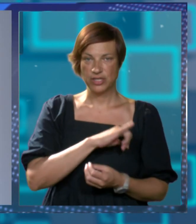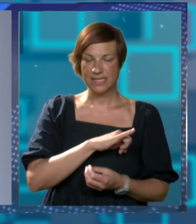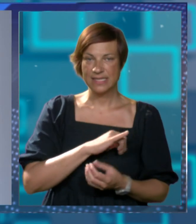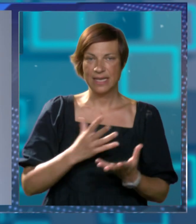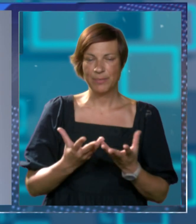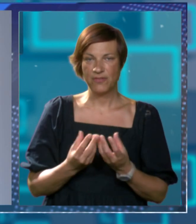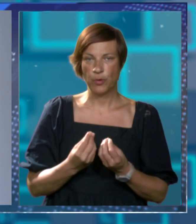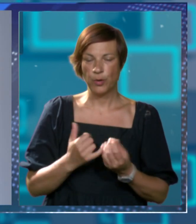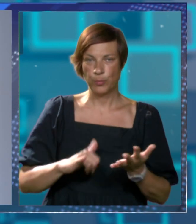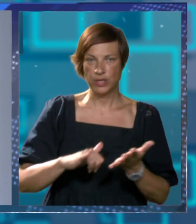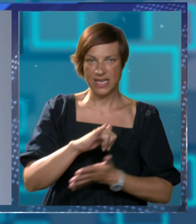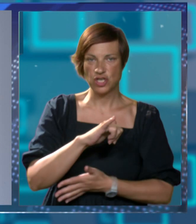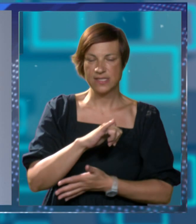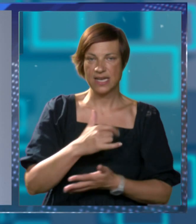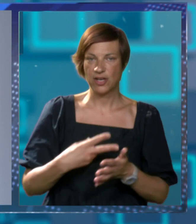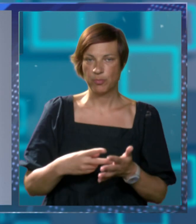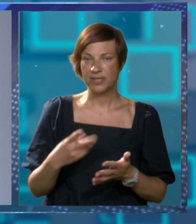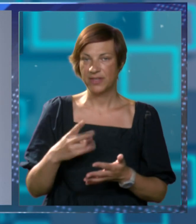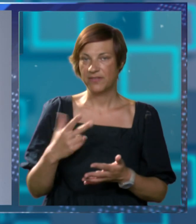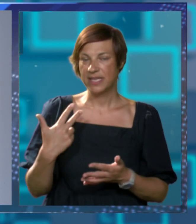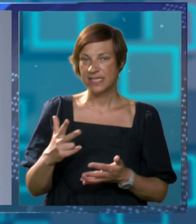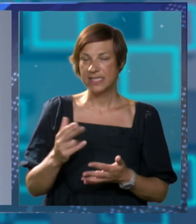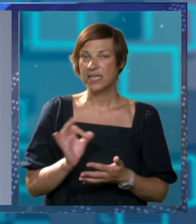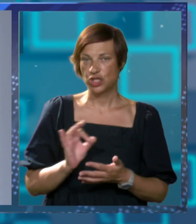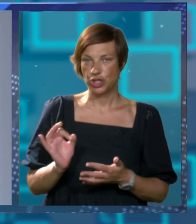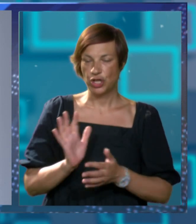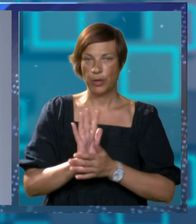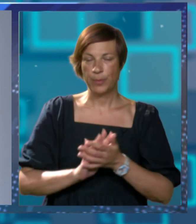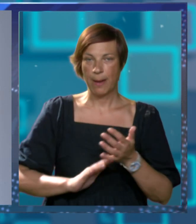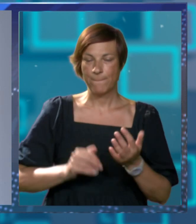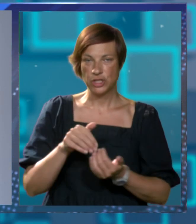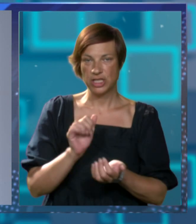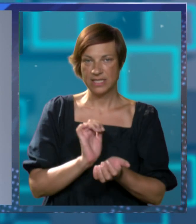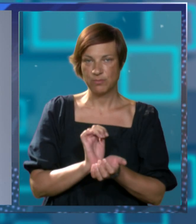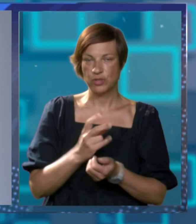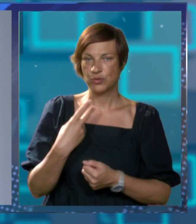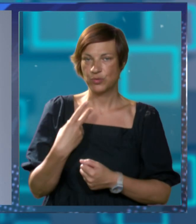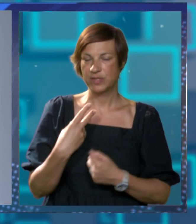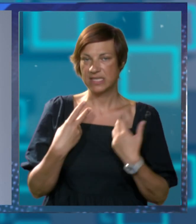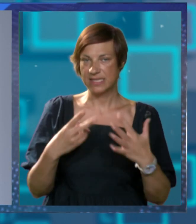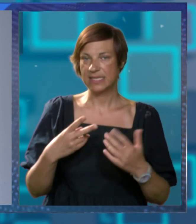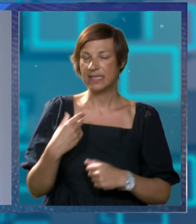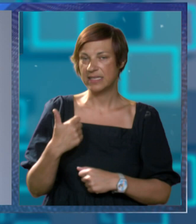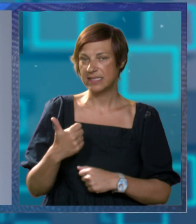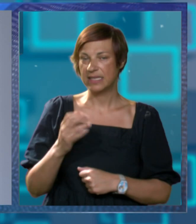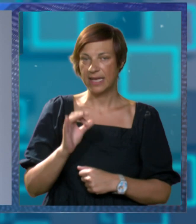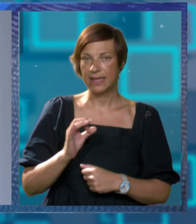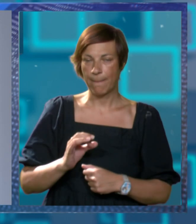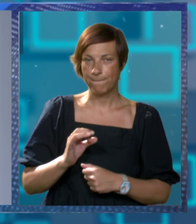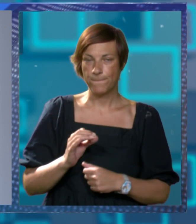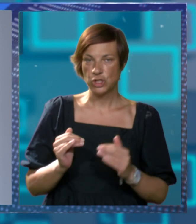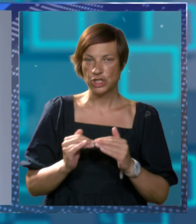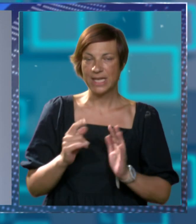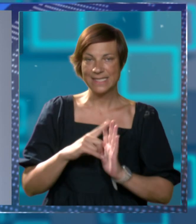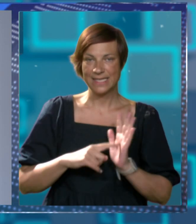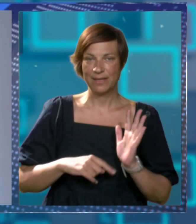zanimljivo, popunjenost zrakoplova u 2023. je jako dobra. Počeli smo ožujku sa nekih 70-71% prosječne popunjenosti na